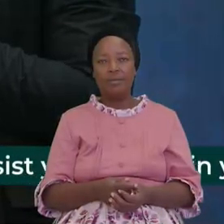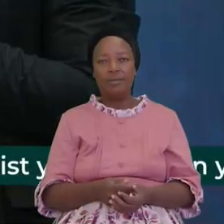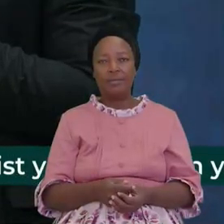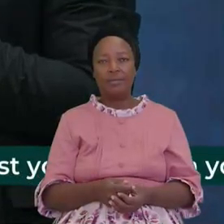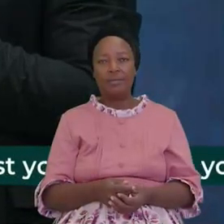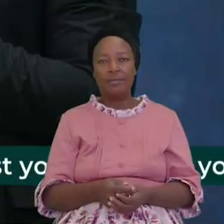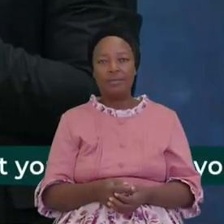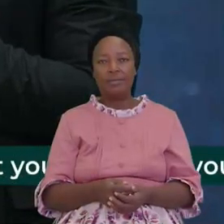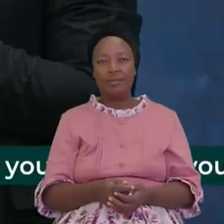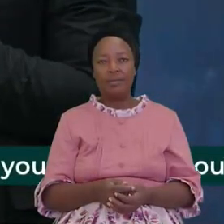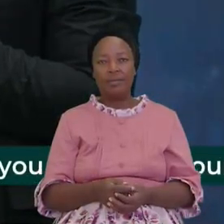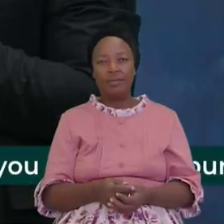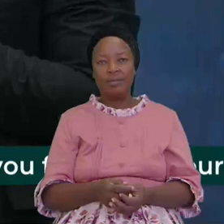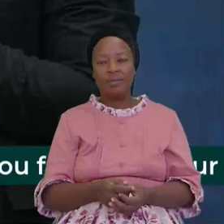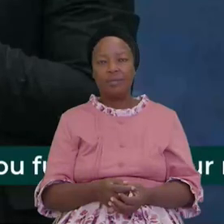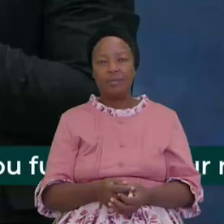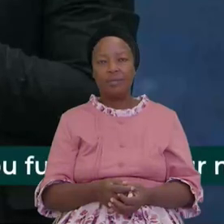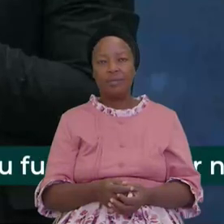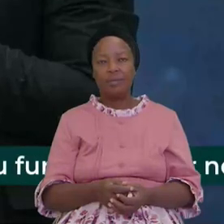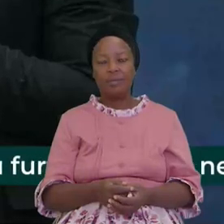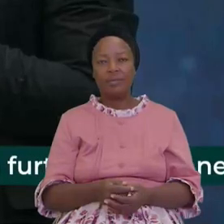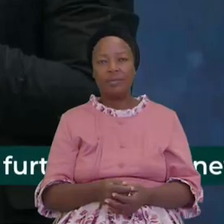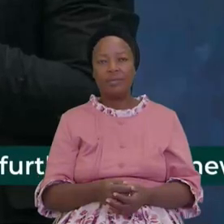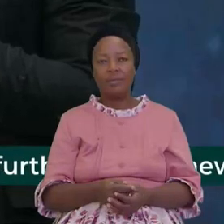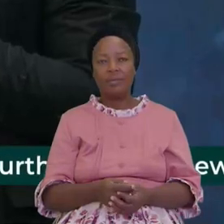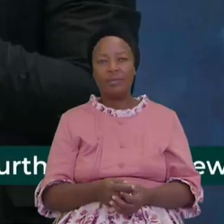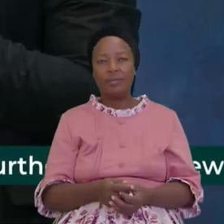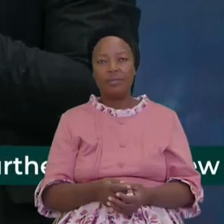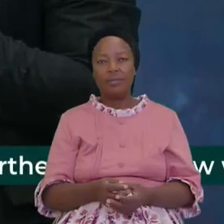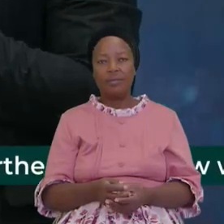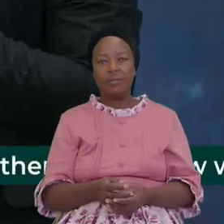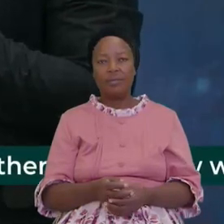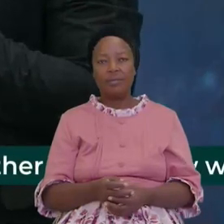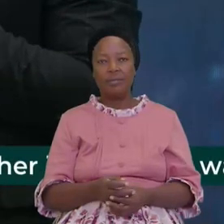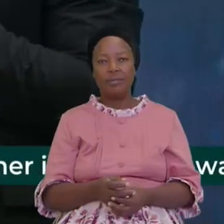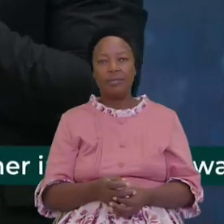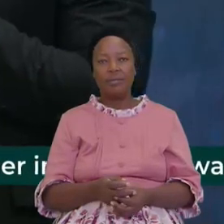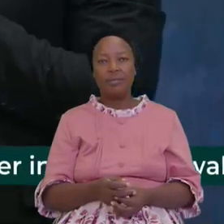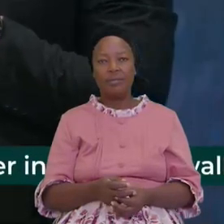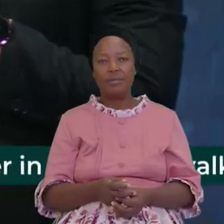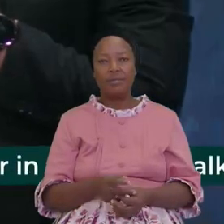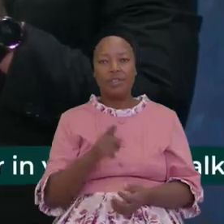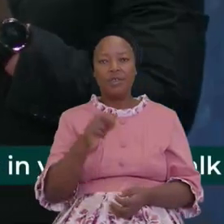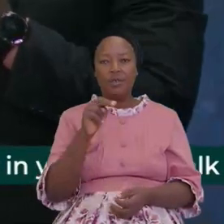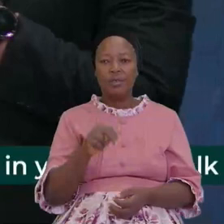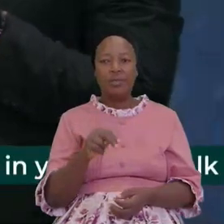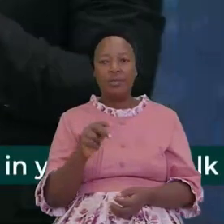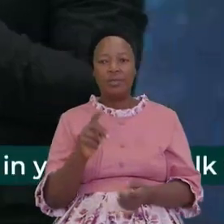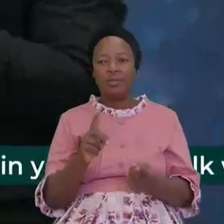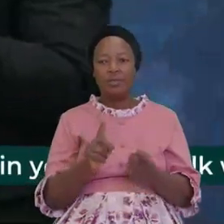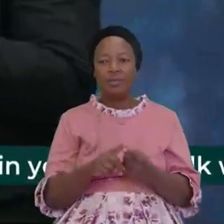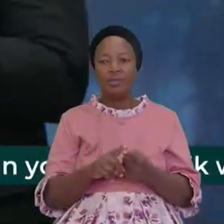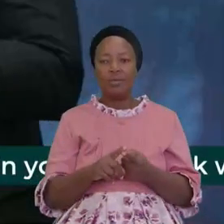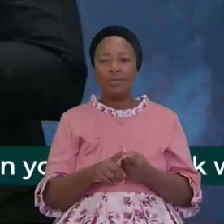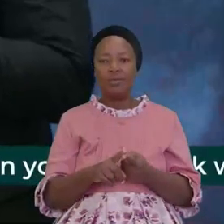Remplissez bien les fiches, ça va nous permettre de vous retrouver pour vous aider. You need